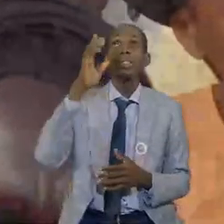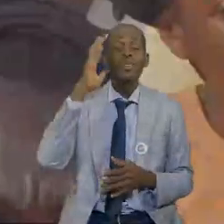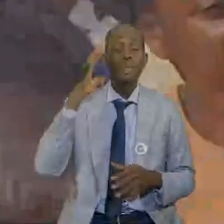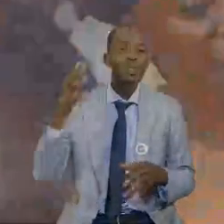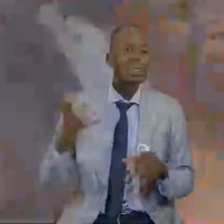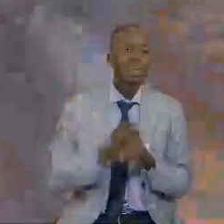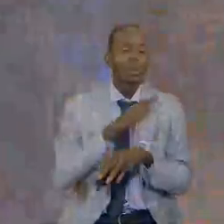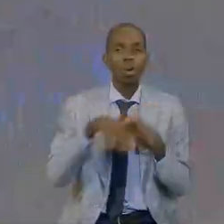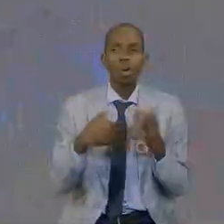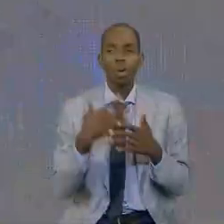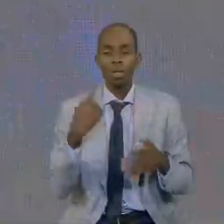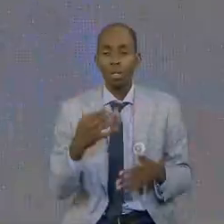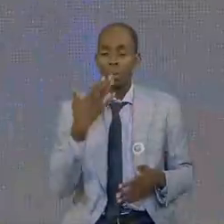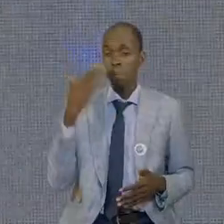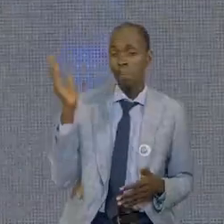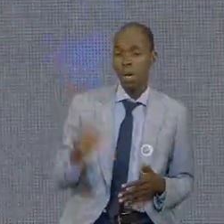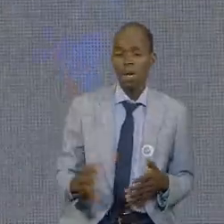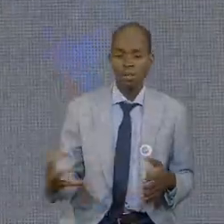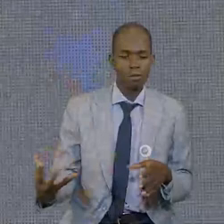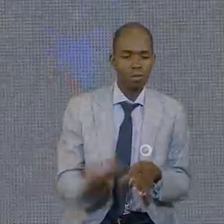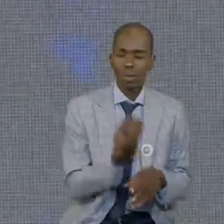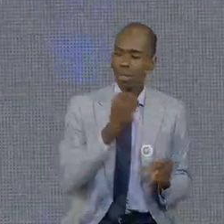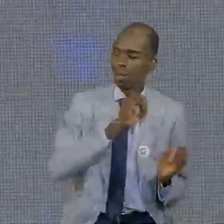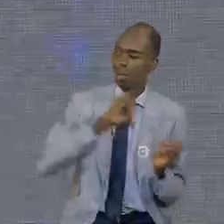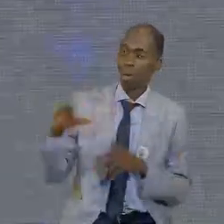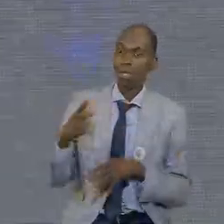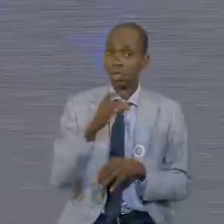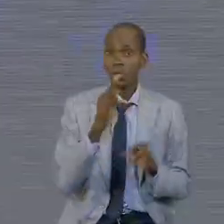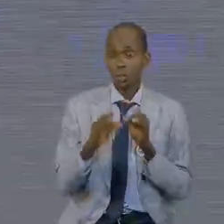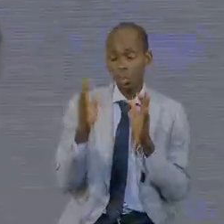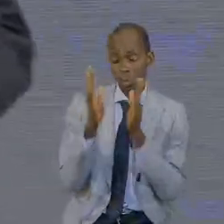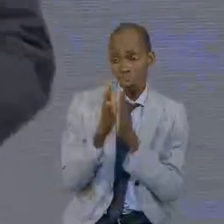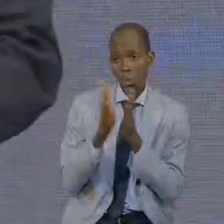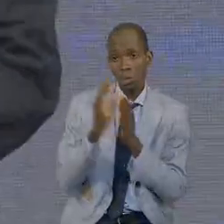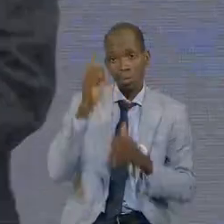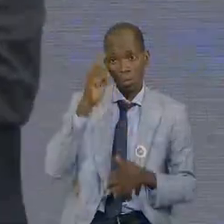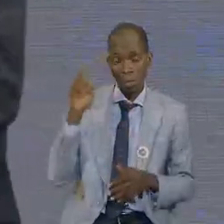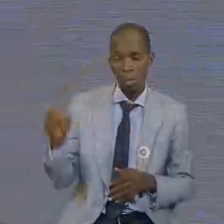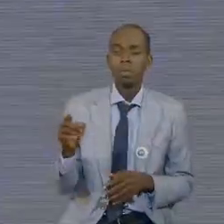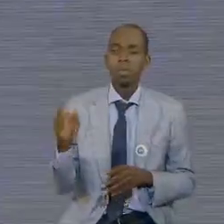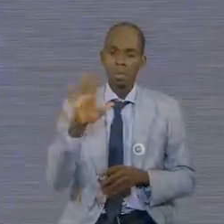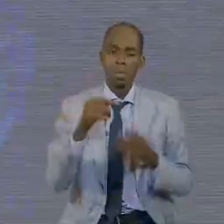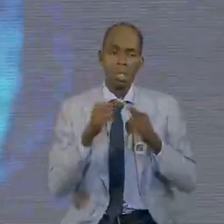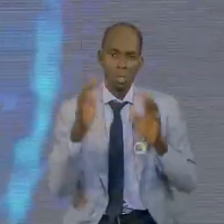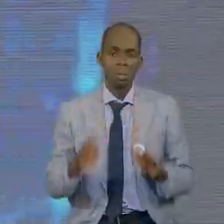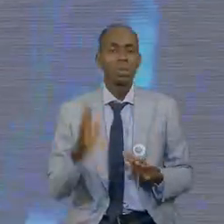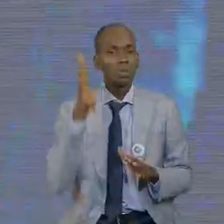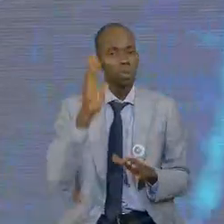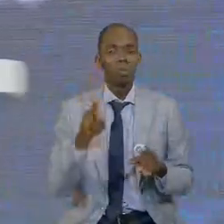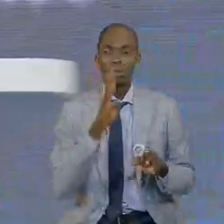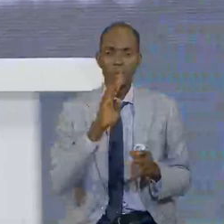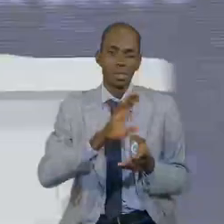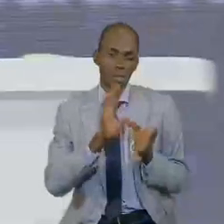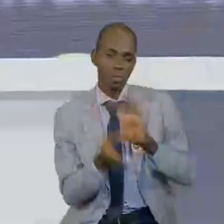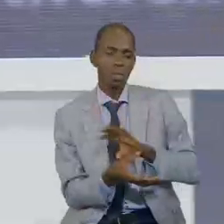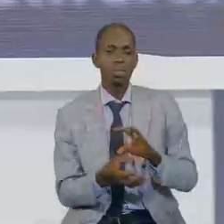evil, he'll throw that away, and if you pray for them, they will even be converted. Il va ôter tout leur mal, et si